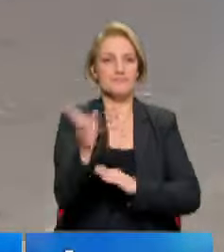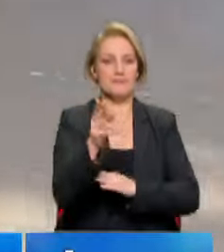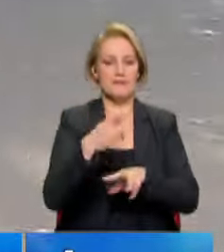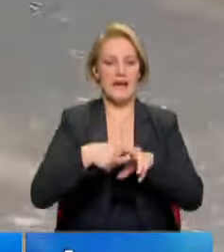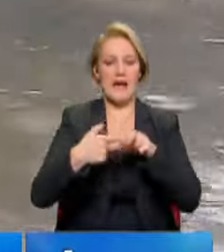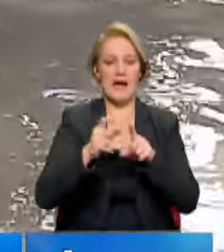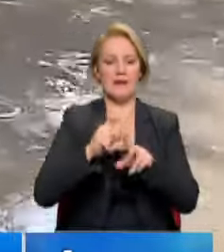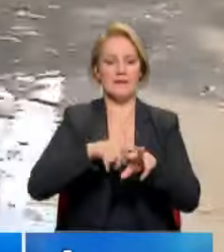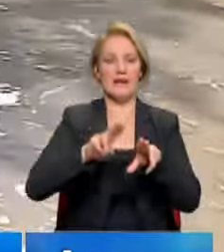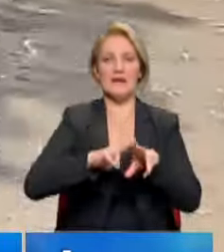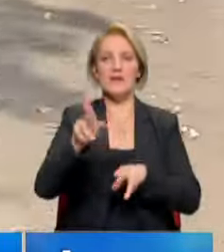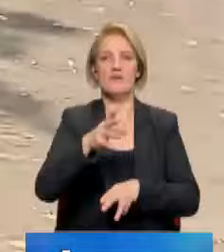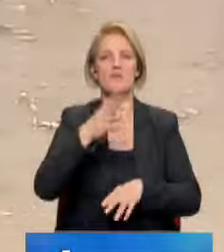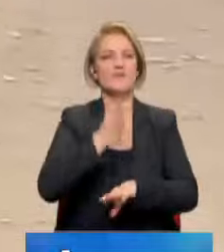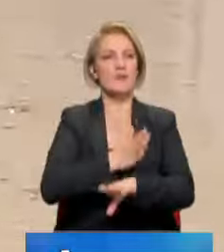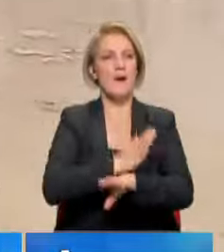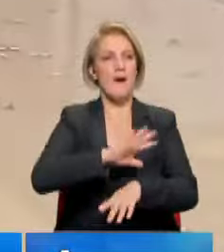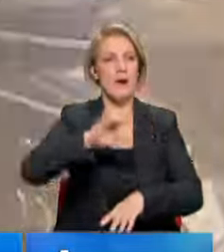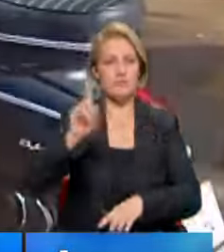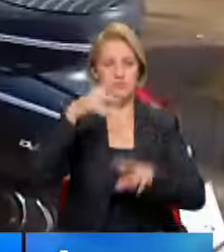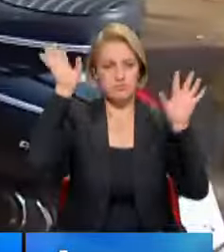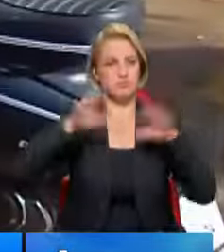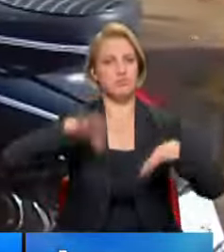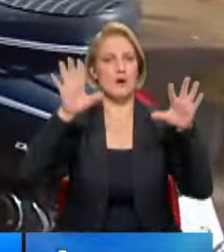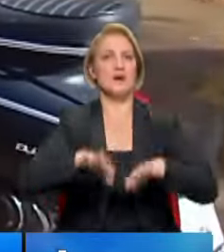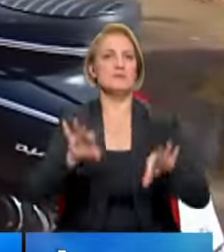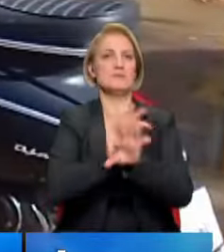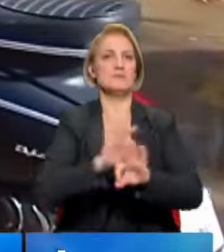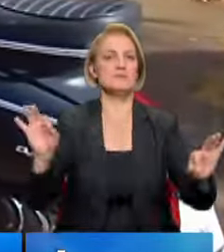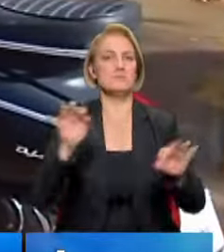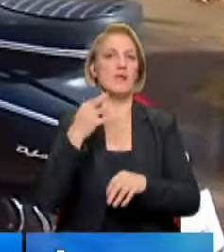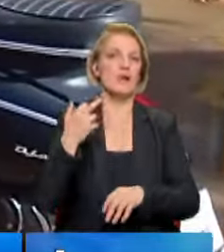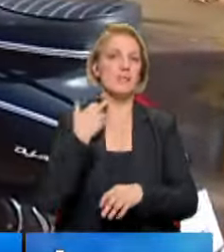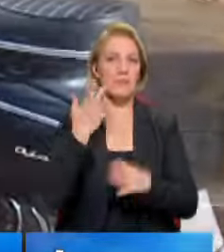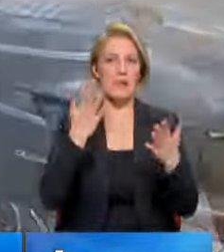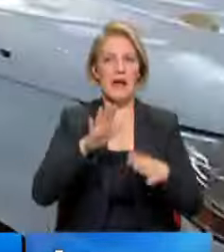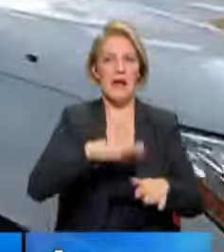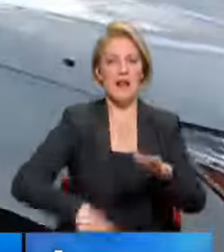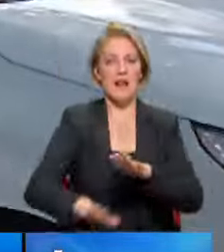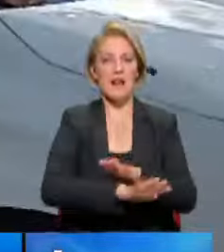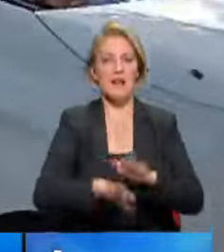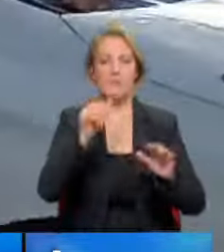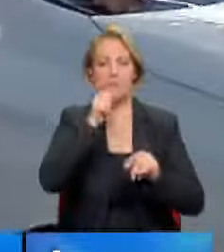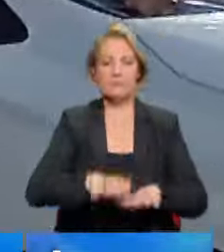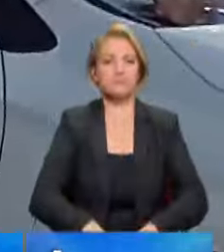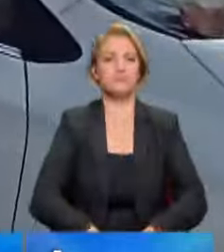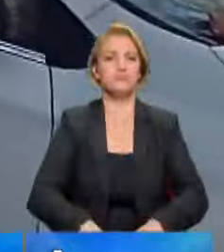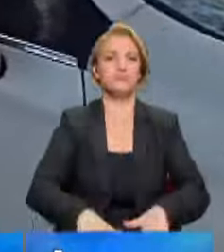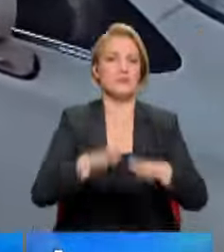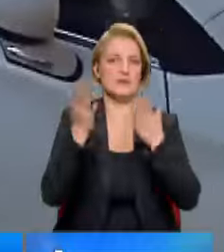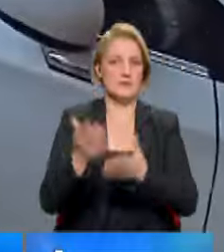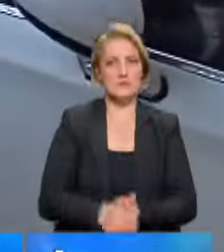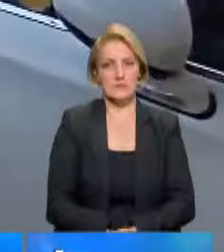Balıkesir Erdek'te vatandaşlar aniden bastıran sağanak yağışı hazırlıksız yakalandı. Pazar meydanında altyapı yağışı kaldıramadı. Meydan gölet